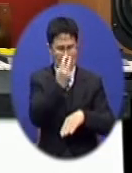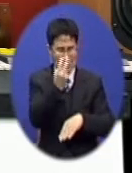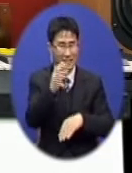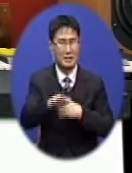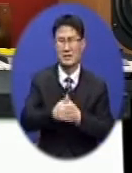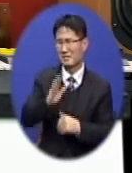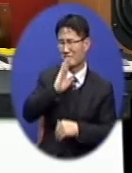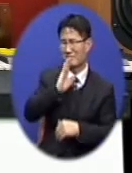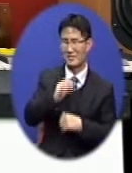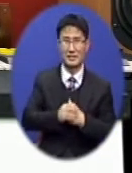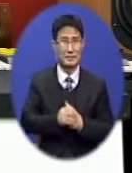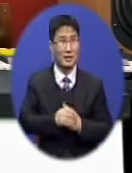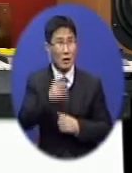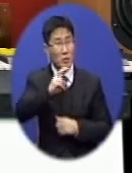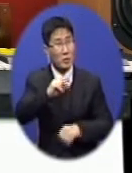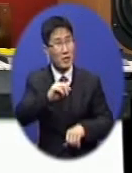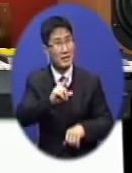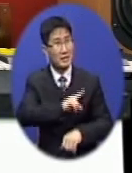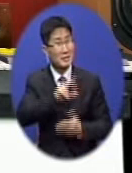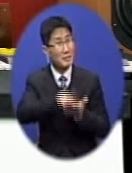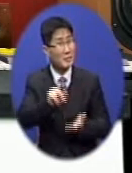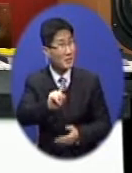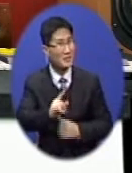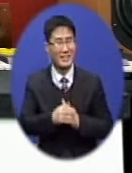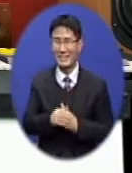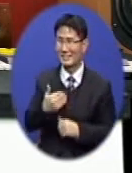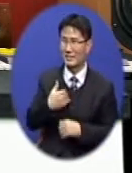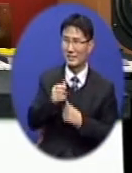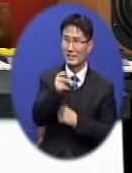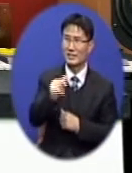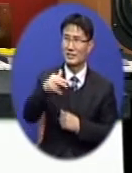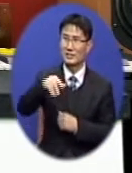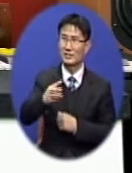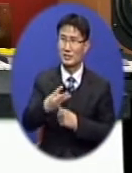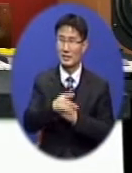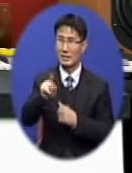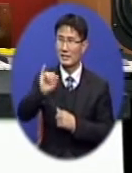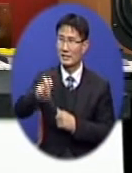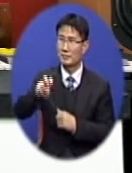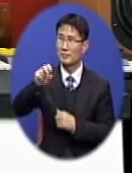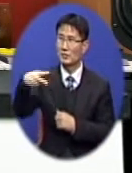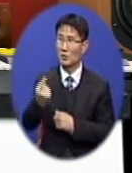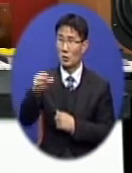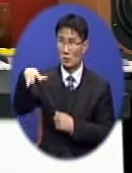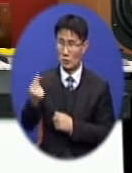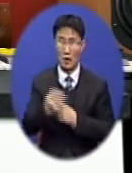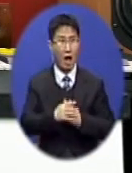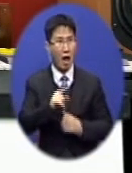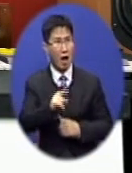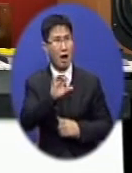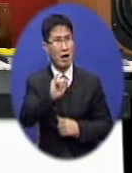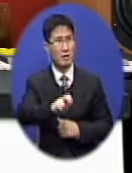아유. 노래 제목을 어떤 거 하신다 했지, 참? 아, 저 현철의 인동초요. 인동초. 네. 예.